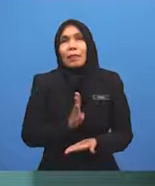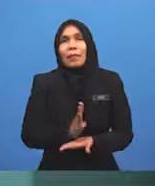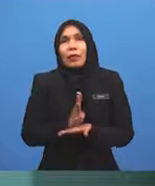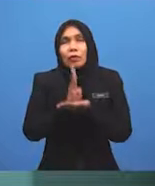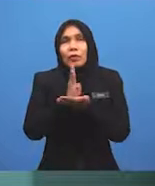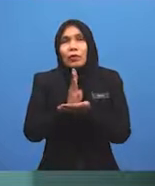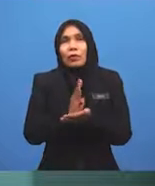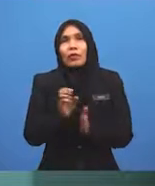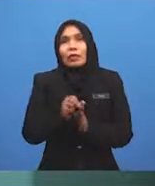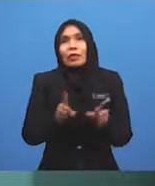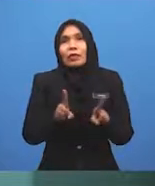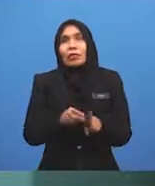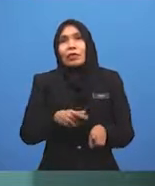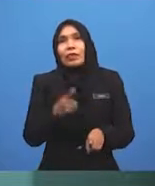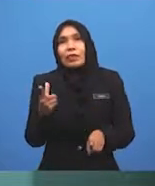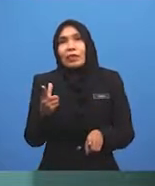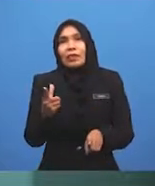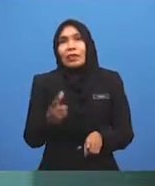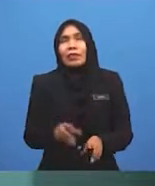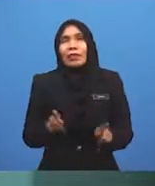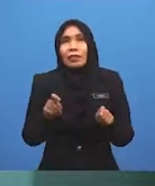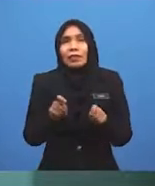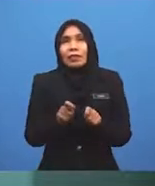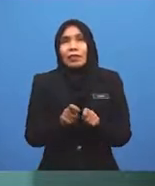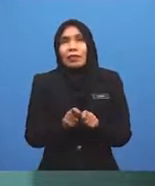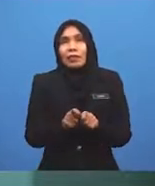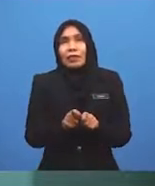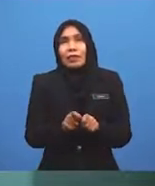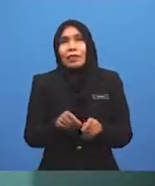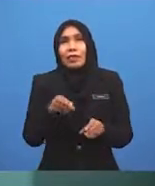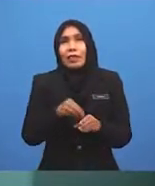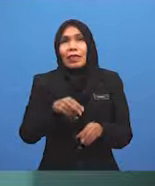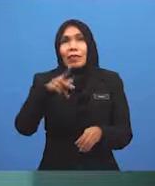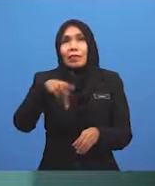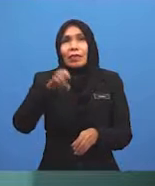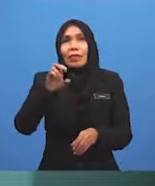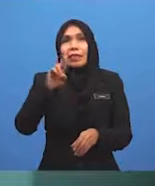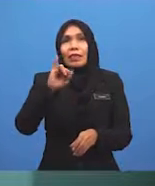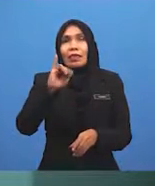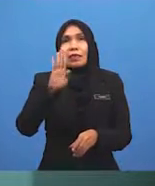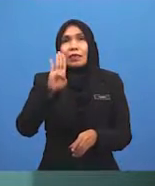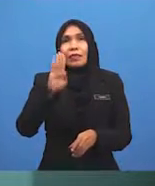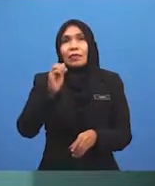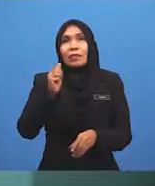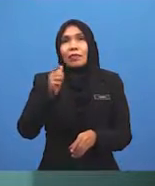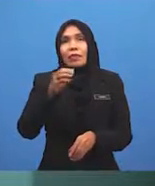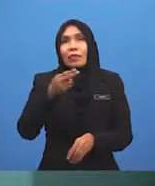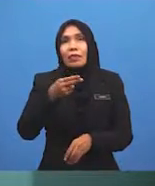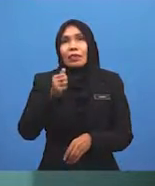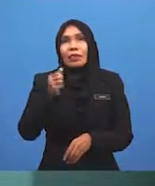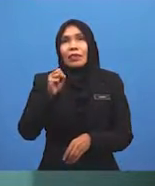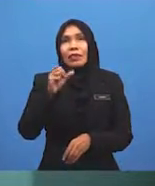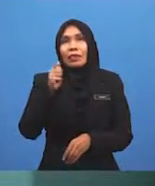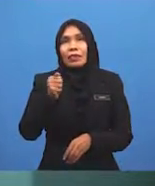lain, seperti yang terungkap dalam peribahasa Melayu, ke bukit sama didaki,